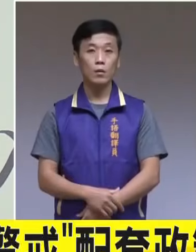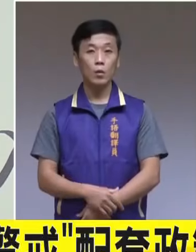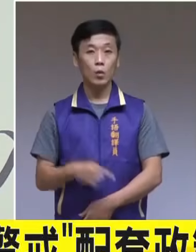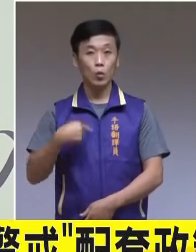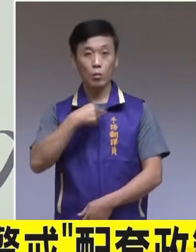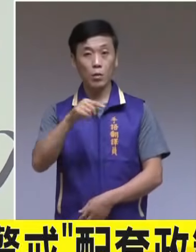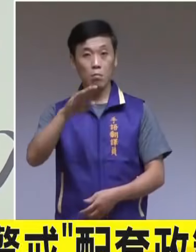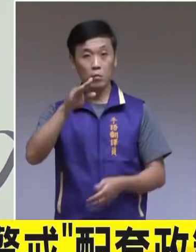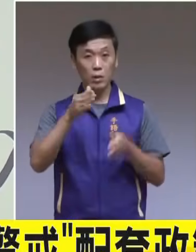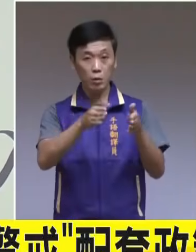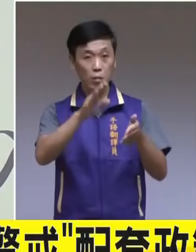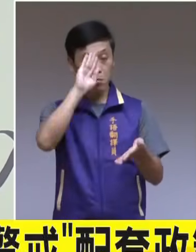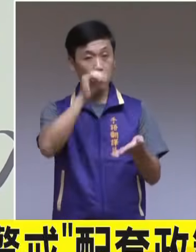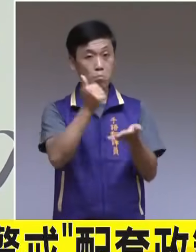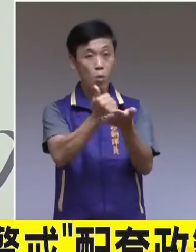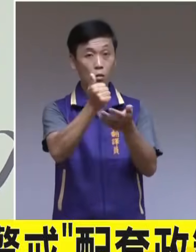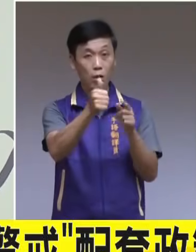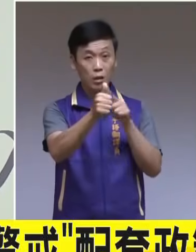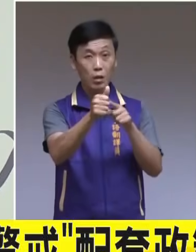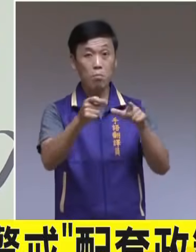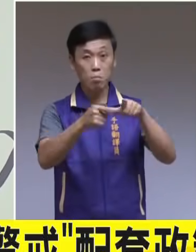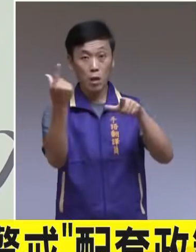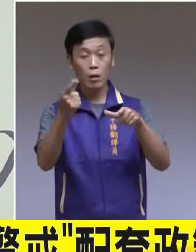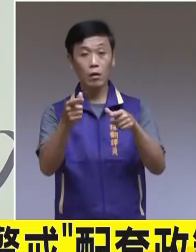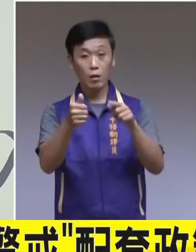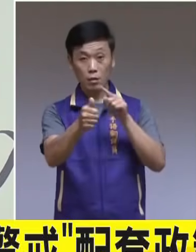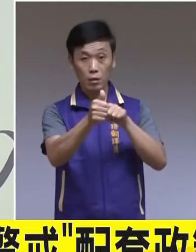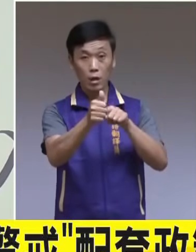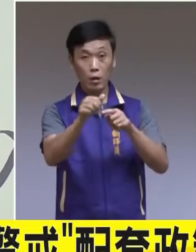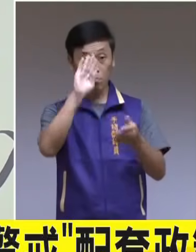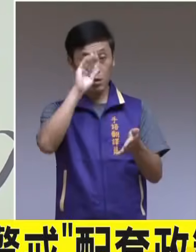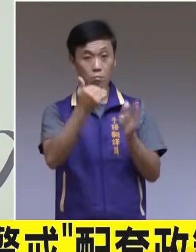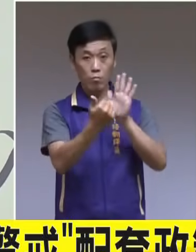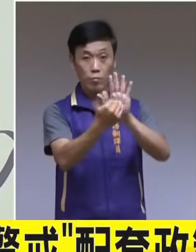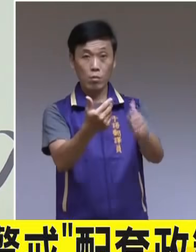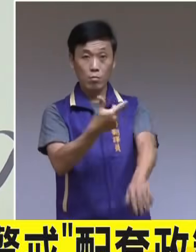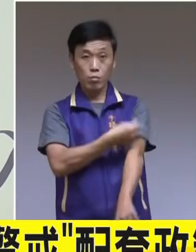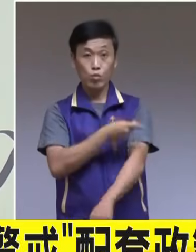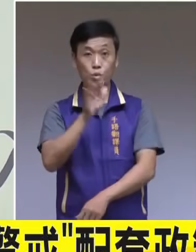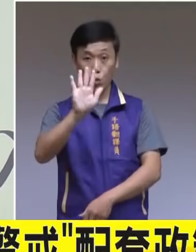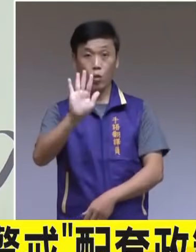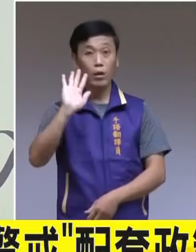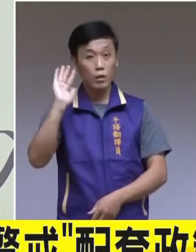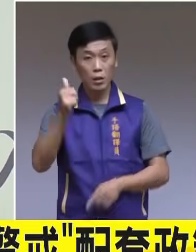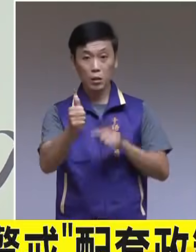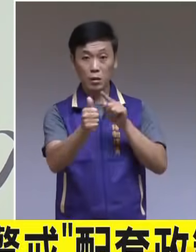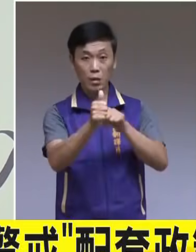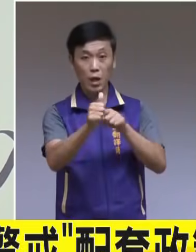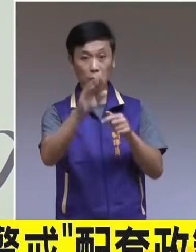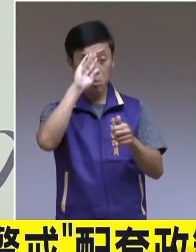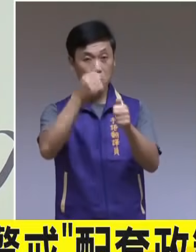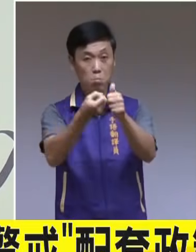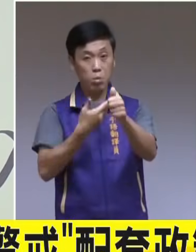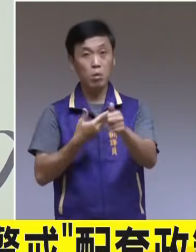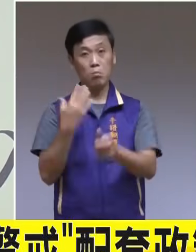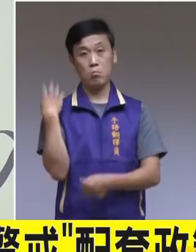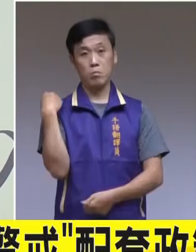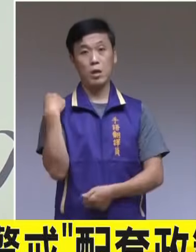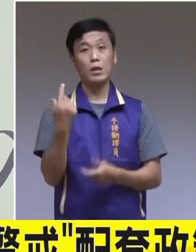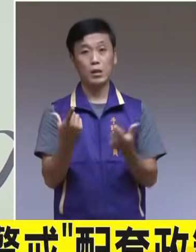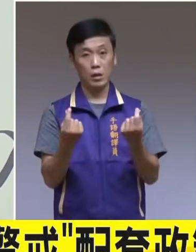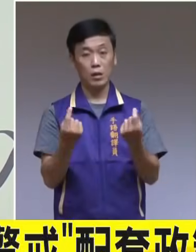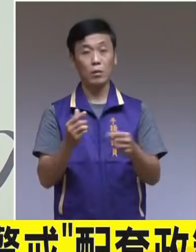我们所公布的个案里面，在虽然打了疫苗啊，但是它还是会有一些突破性的感染啊，这个其